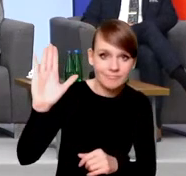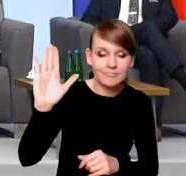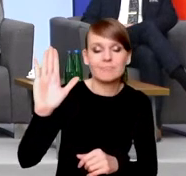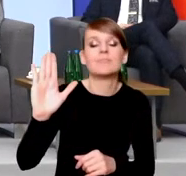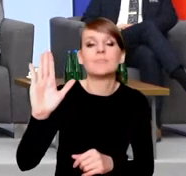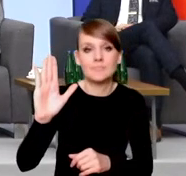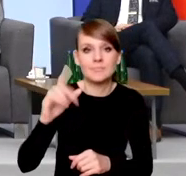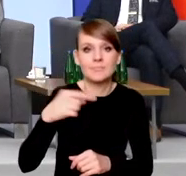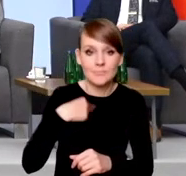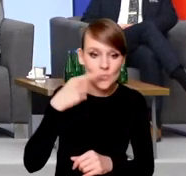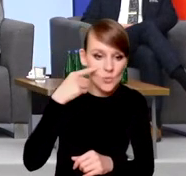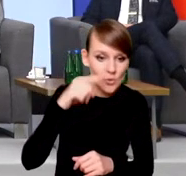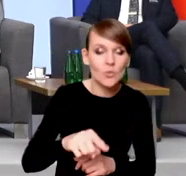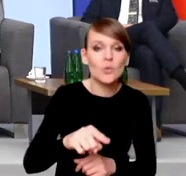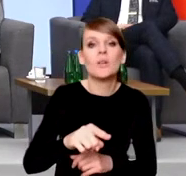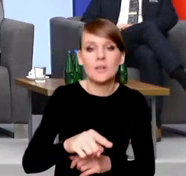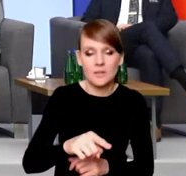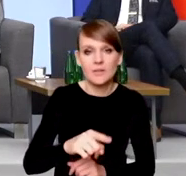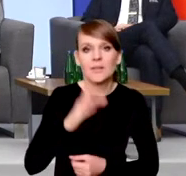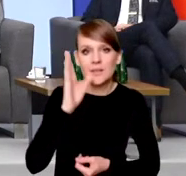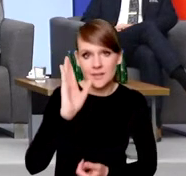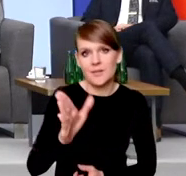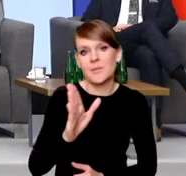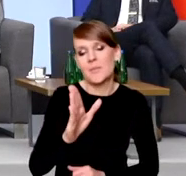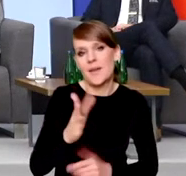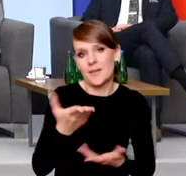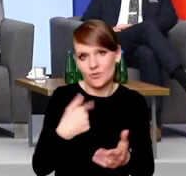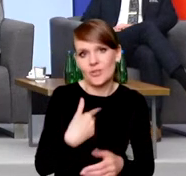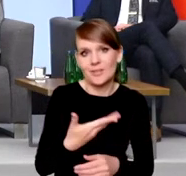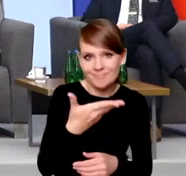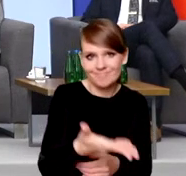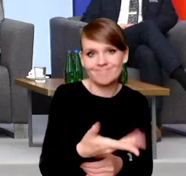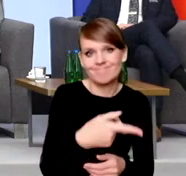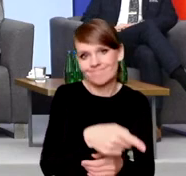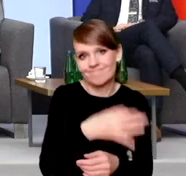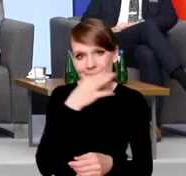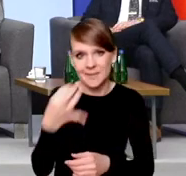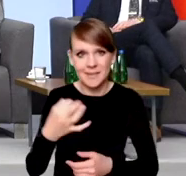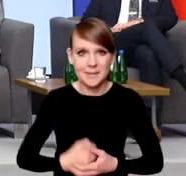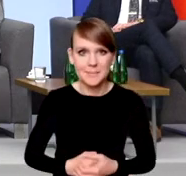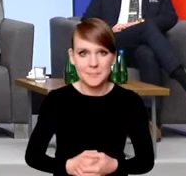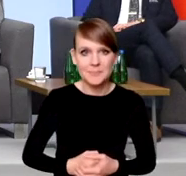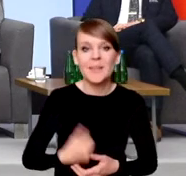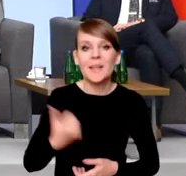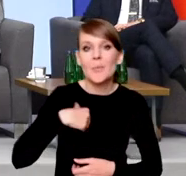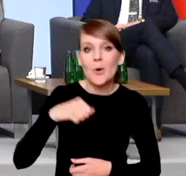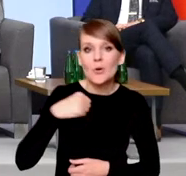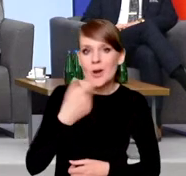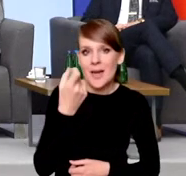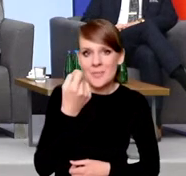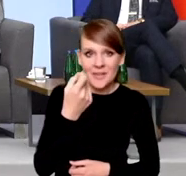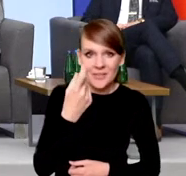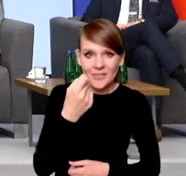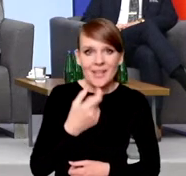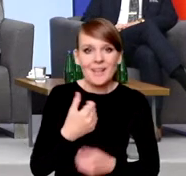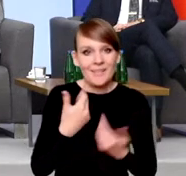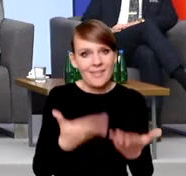ja będę Państwu udzielała głosu. Chwileczkę damy Państwu